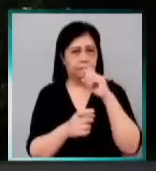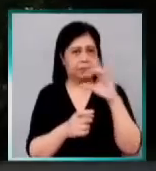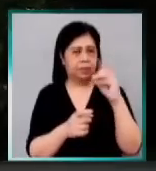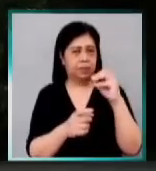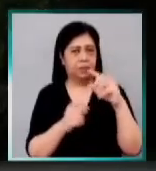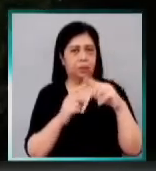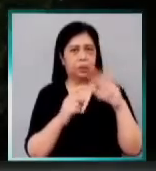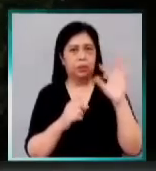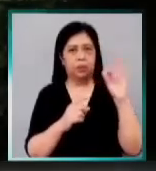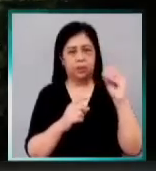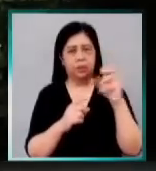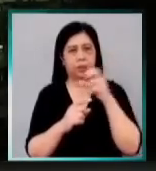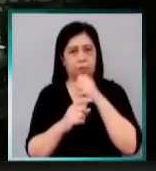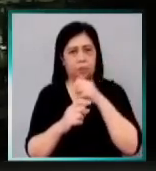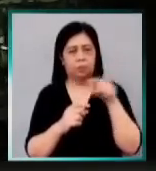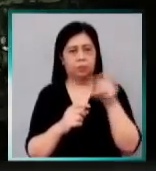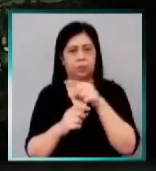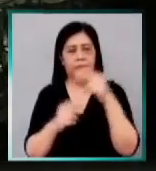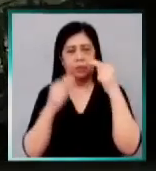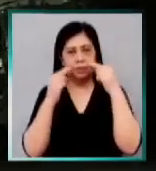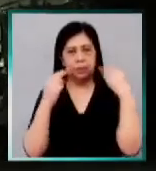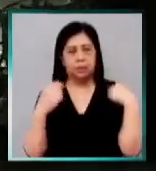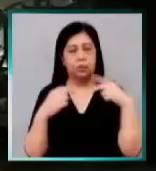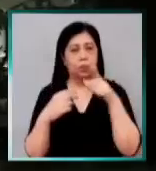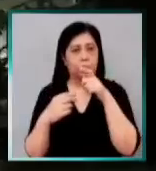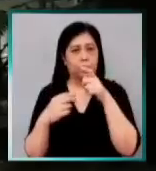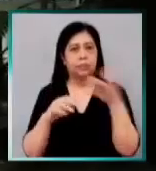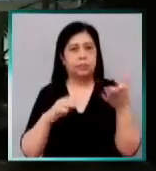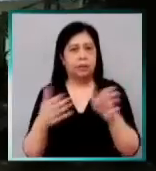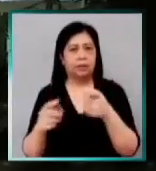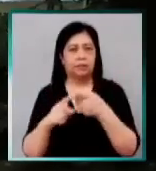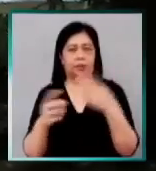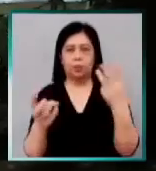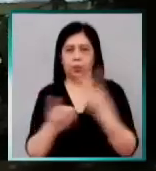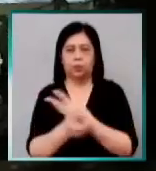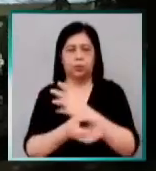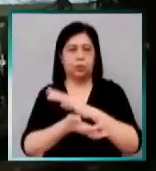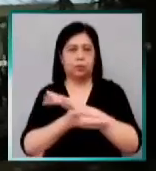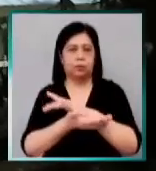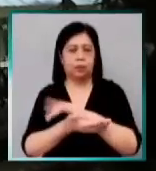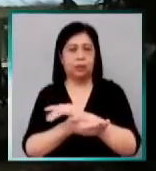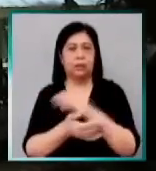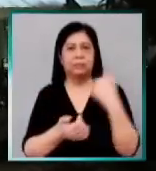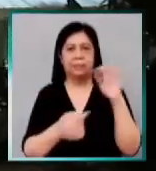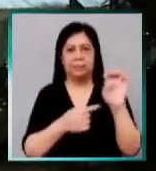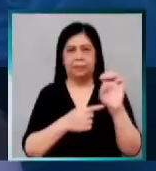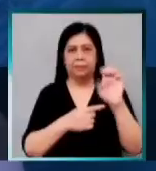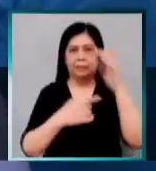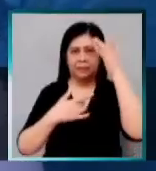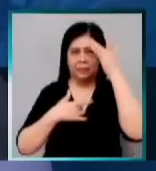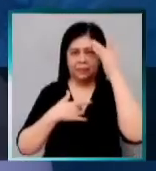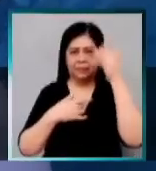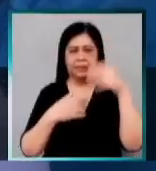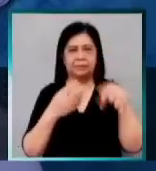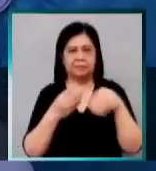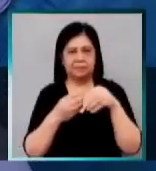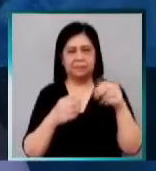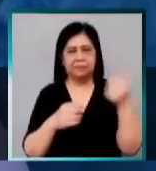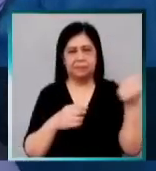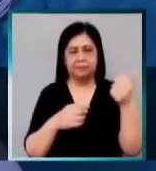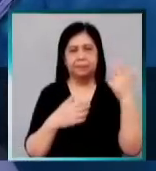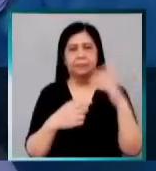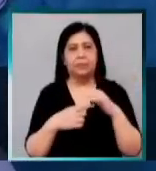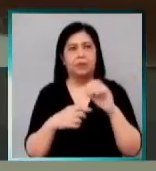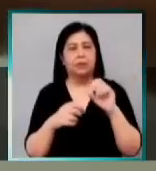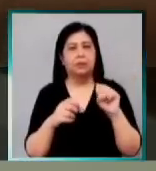90 na ang mga madre na namatay sa severe COVID. May comorbidity sila o iba pang karamdaman. Hindi pa